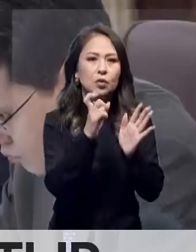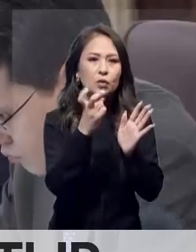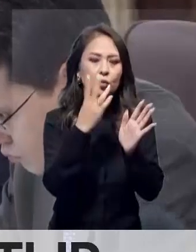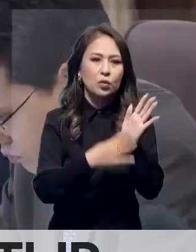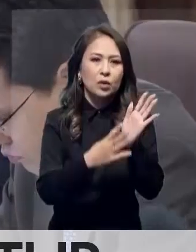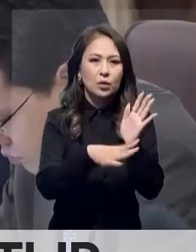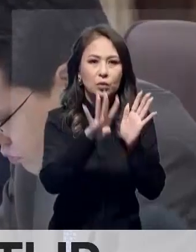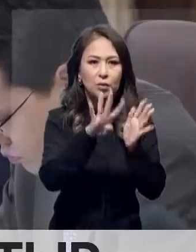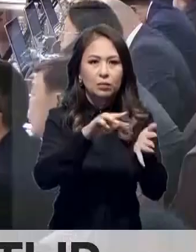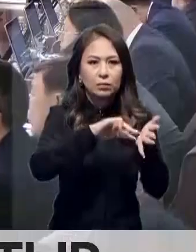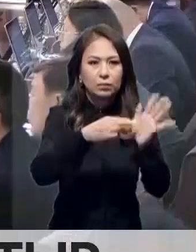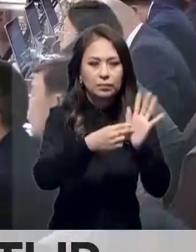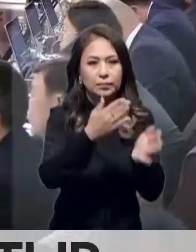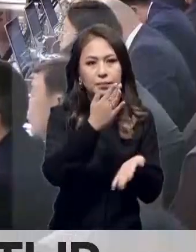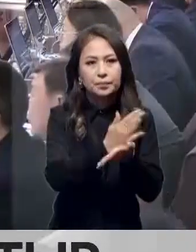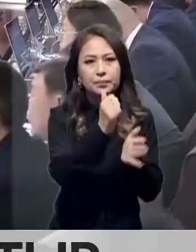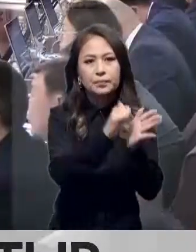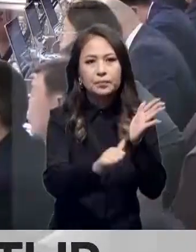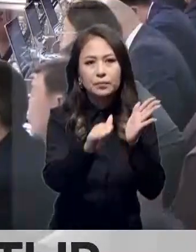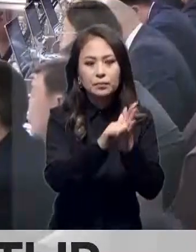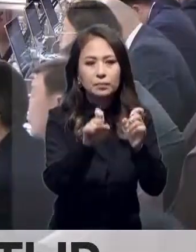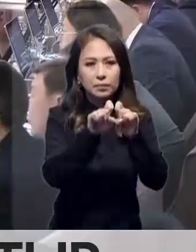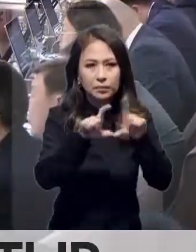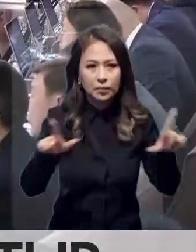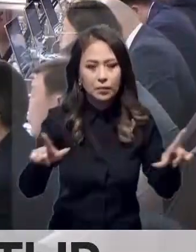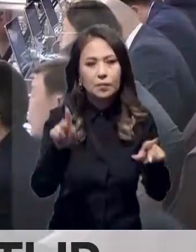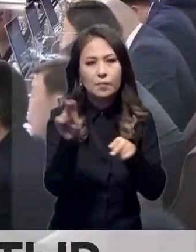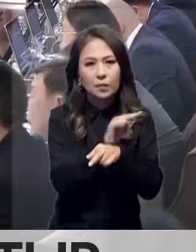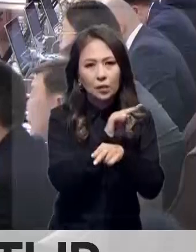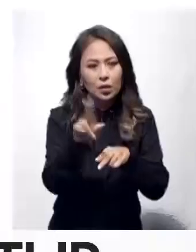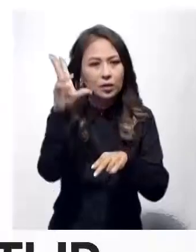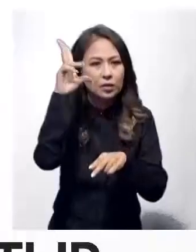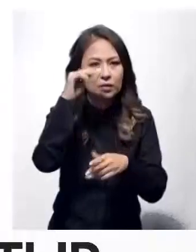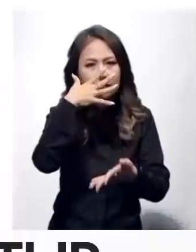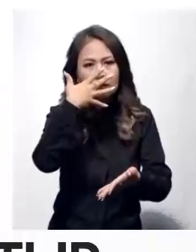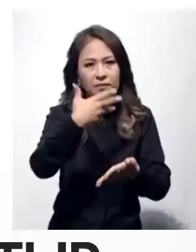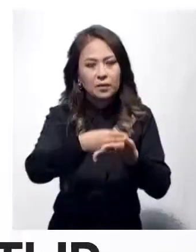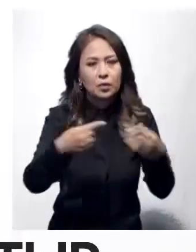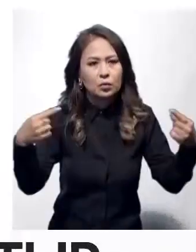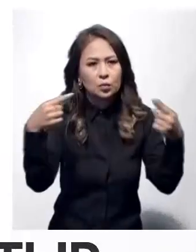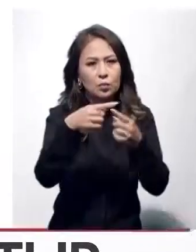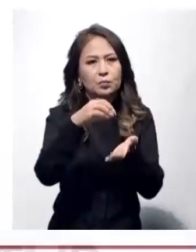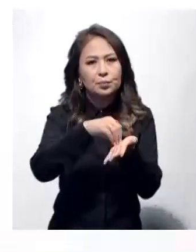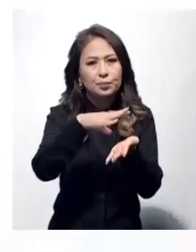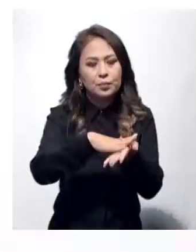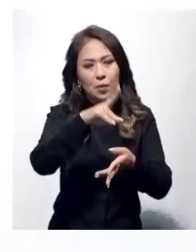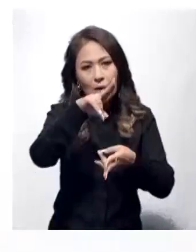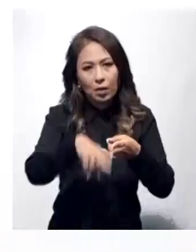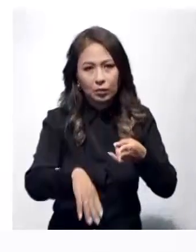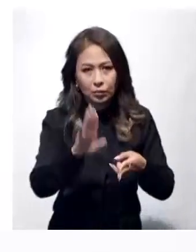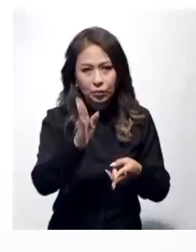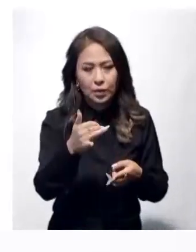жоспарланған. Ал қалған 66 мектептерді жөндеу жұмыстары өз мерзімінде, белгіленген мерзімде аяқталады.